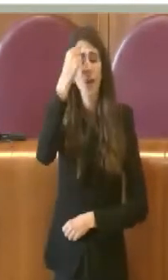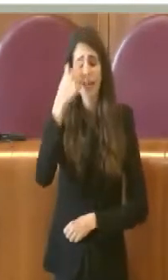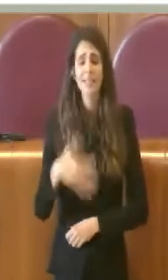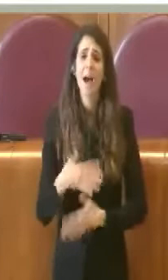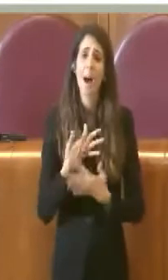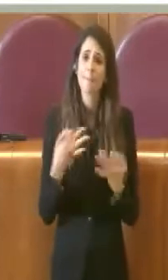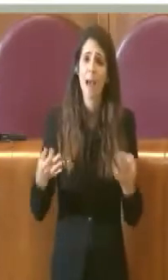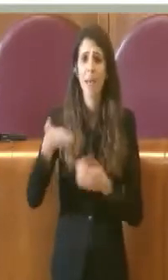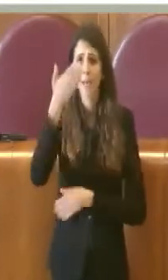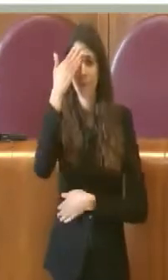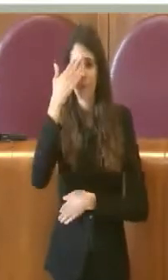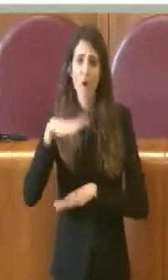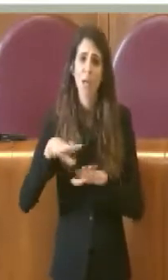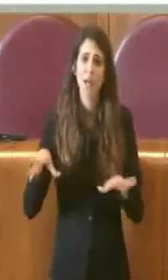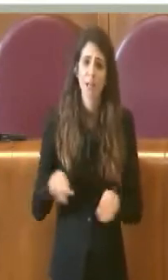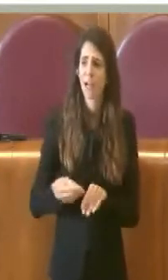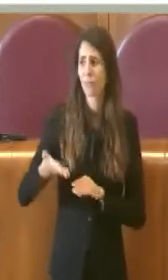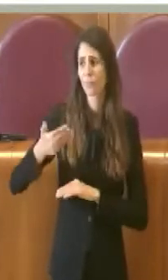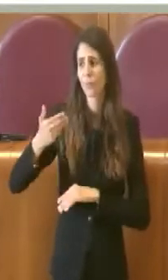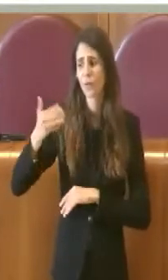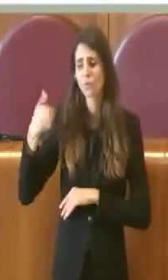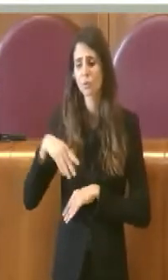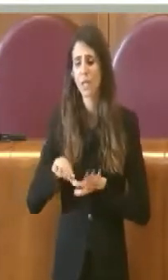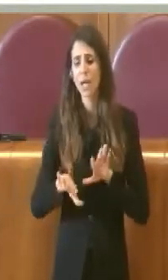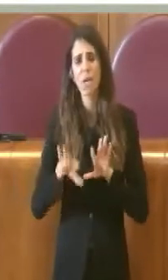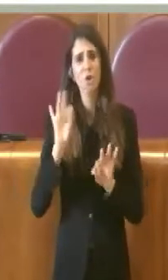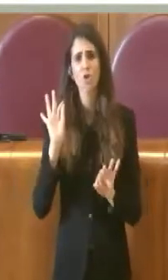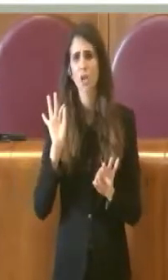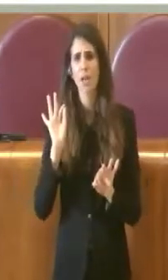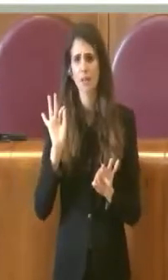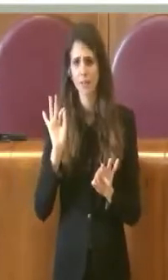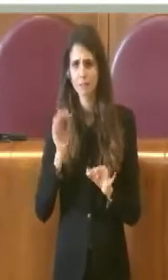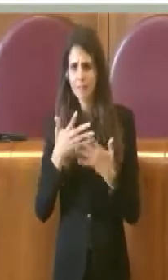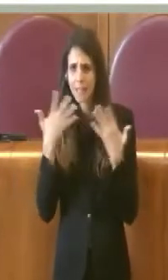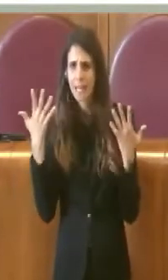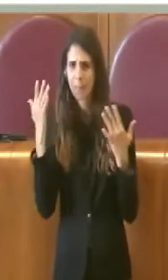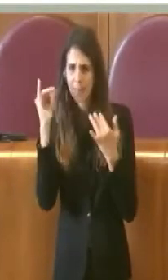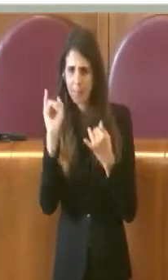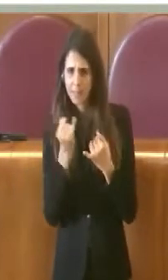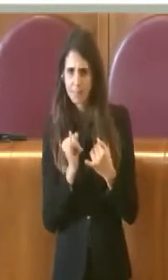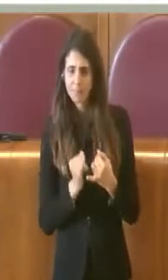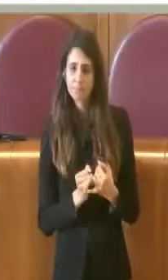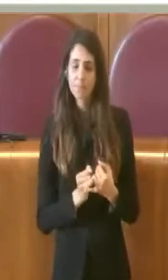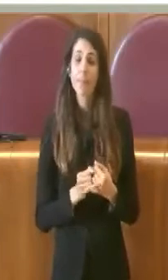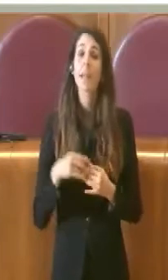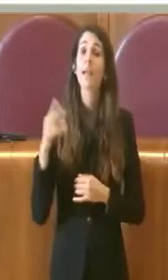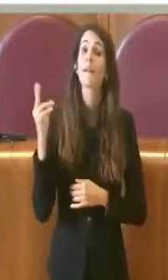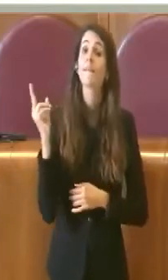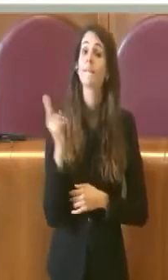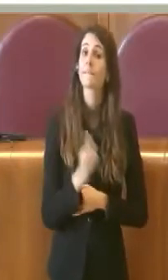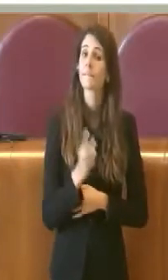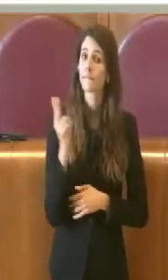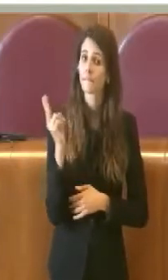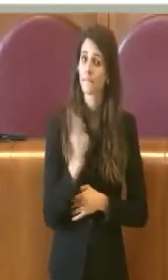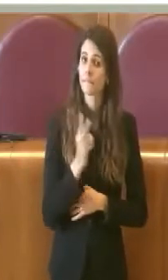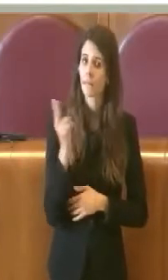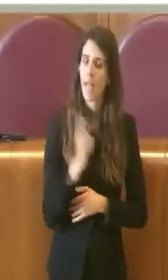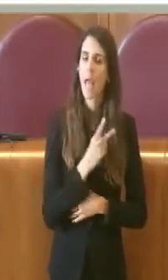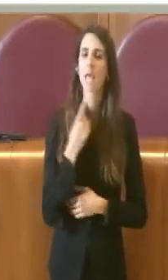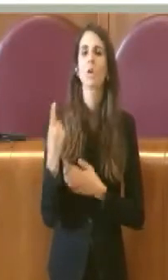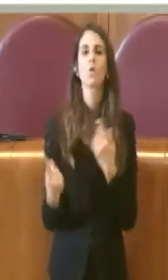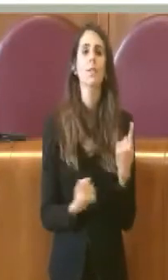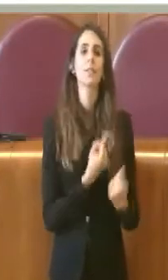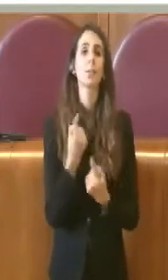di giunta sono stati individuati con assoluta precisione. Ora, è vero che la situazione di Ama